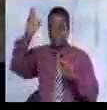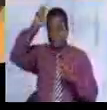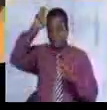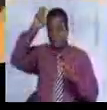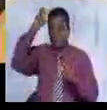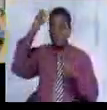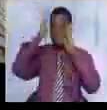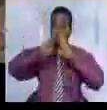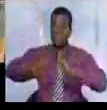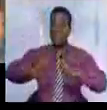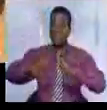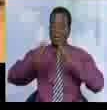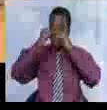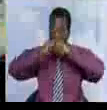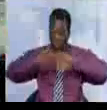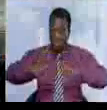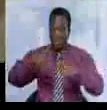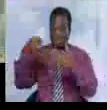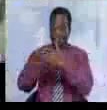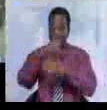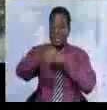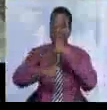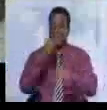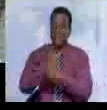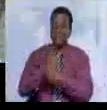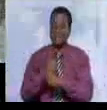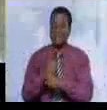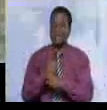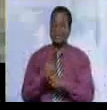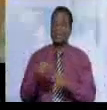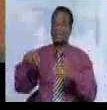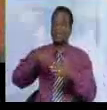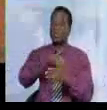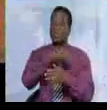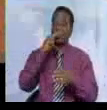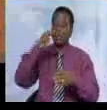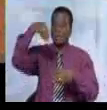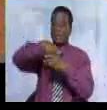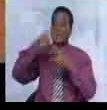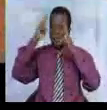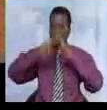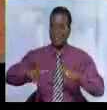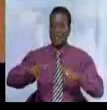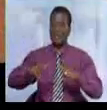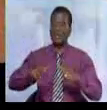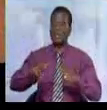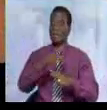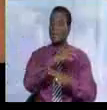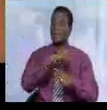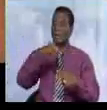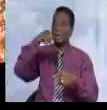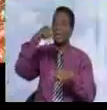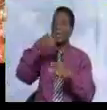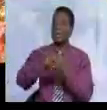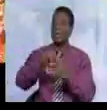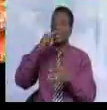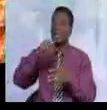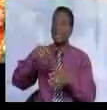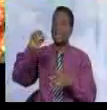nouvelle année. Une nouvelle année qui commence avec la fête de l'Igname. Nous sommes à Tangulan, la cité des 9 collines dans le département